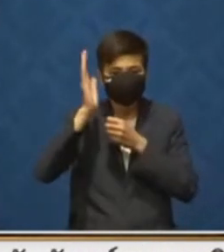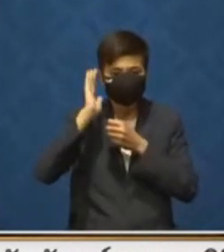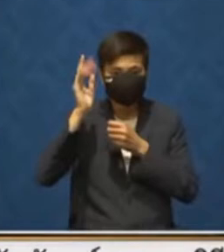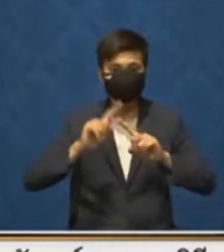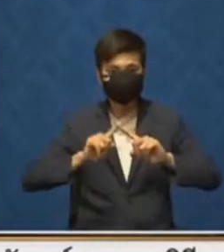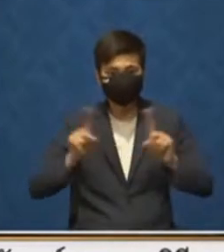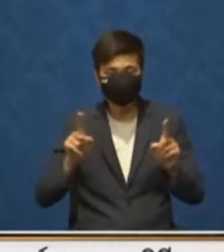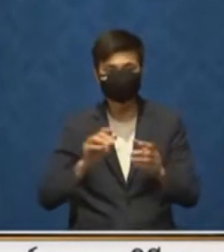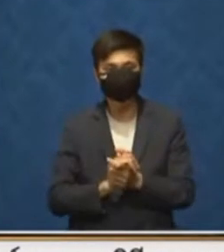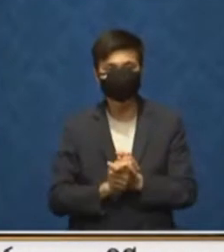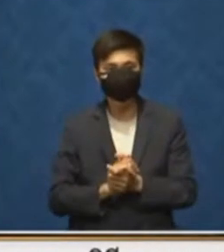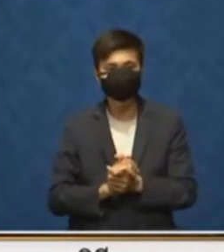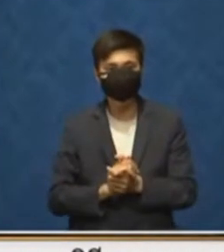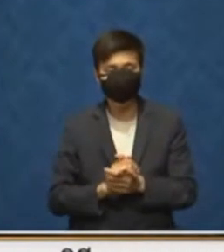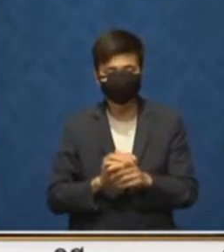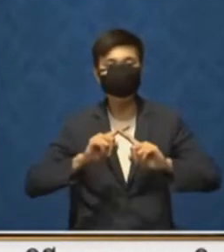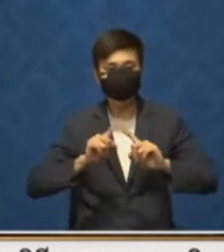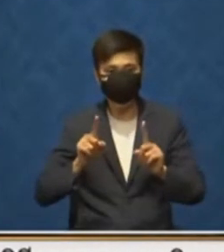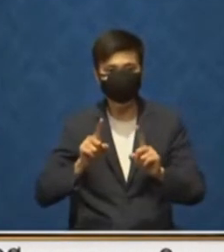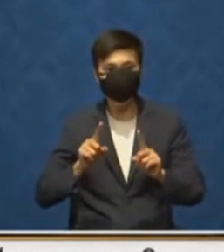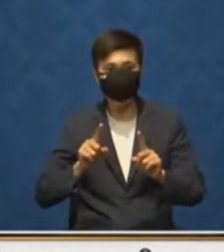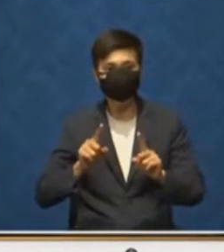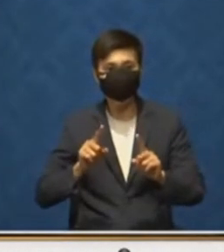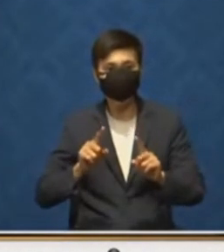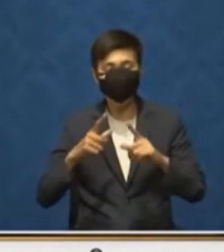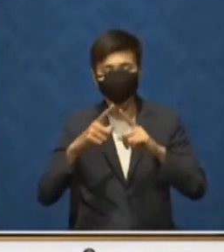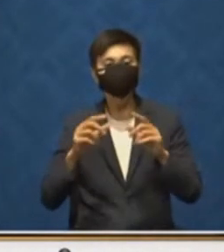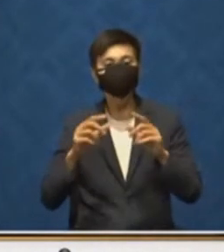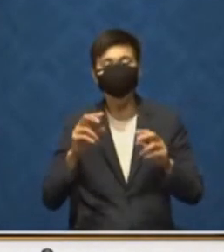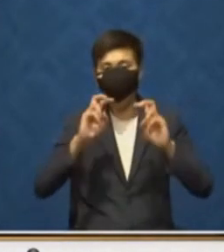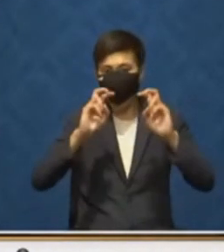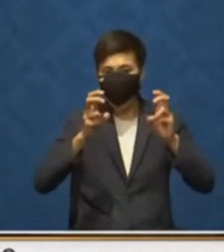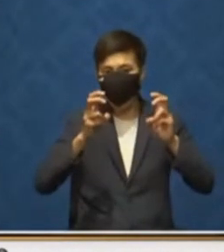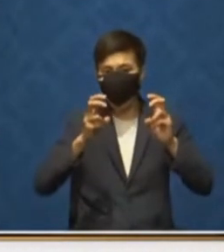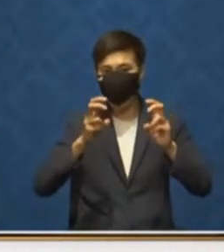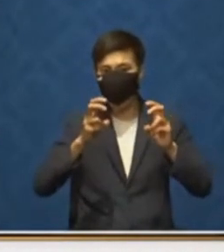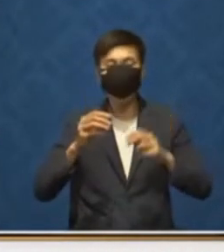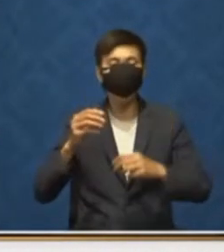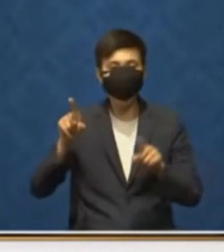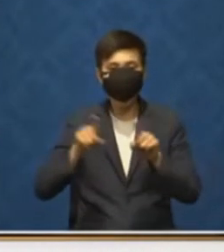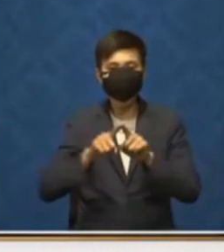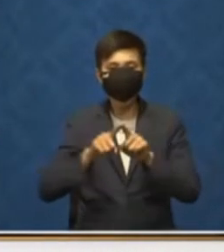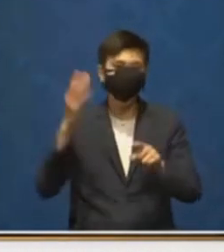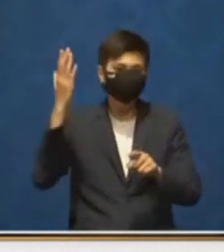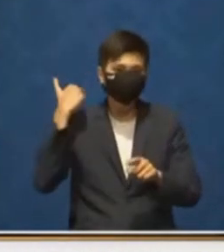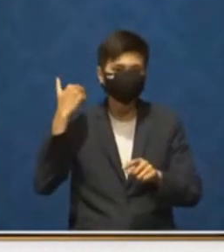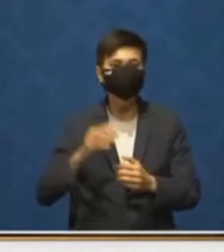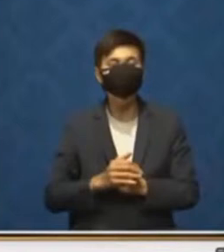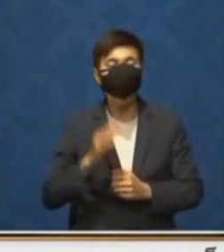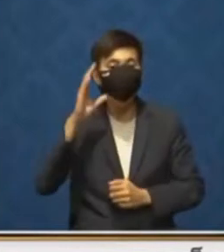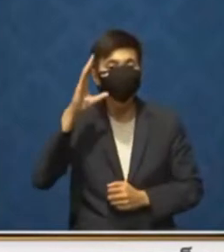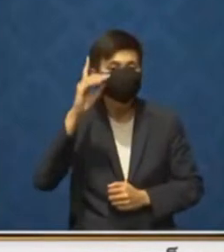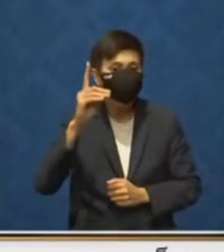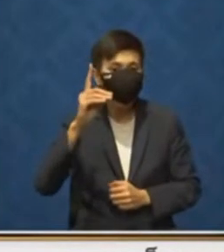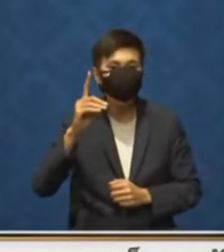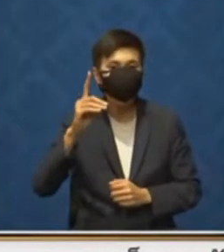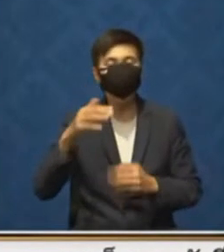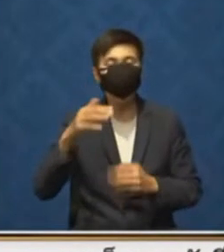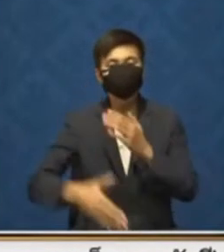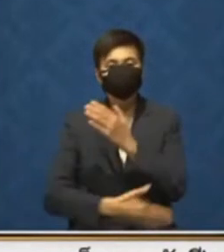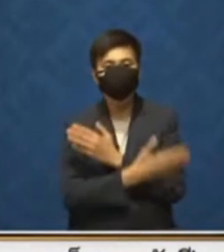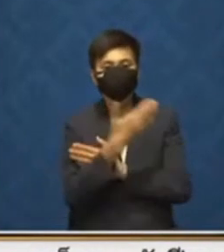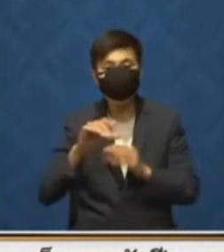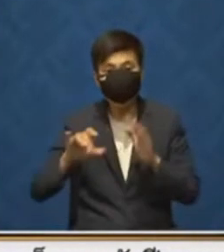ทุกการอธิบายของผมที่ผ่านมาตย์เตือนพรุ่งนี้จะเป็นโอกาสสุดท้ายของรัฐสภาเราครับ